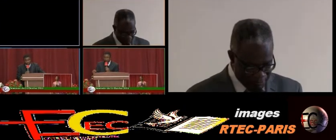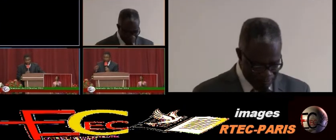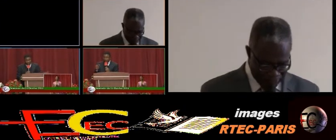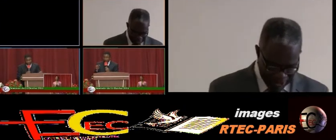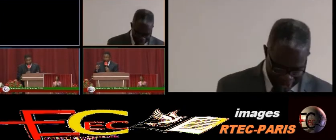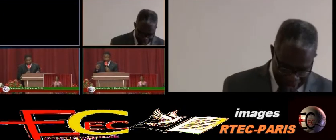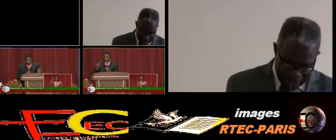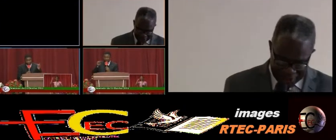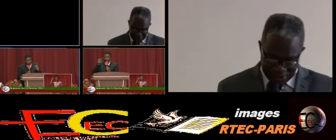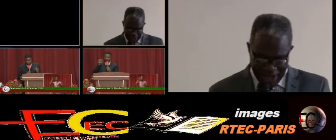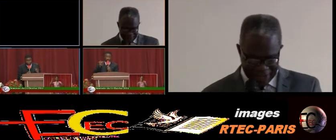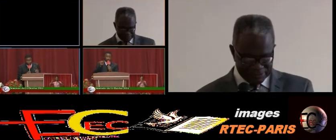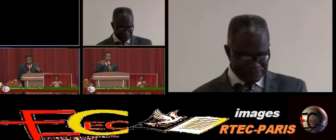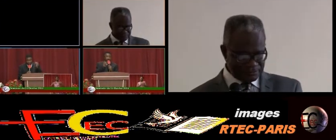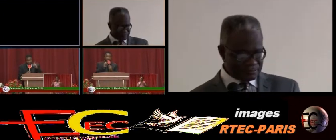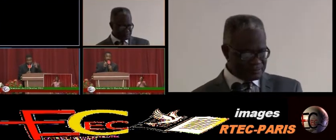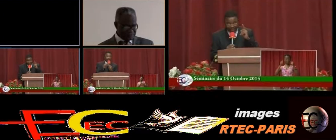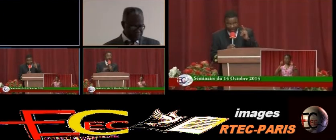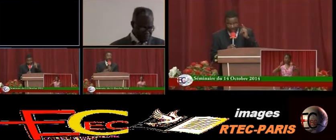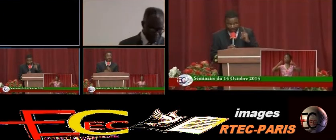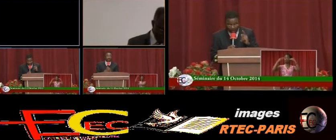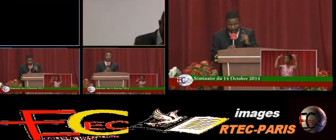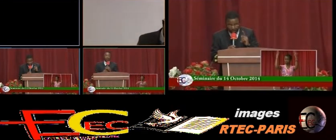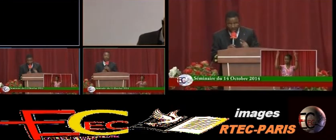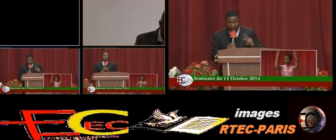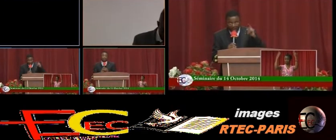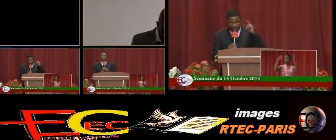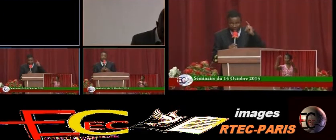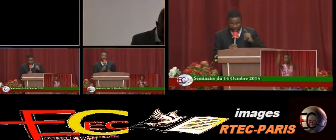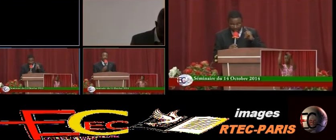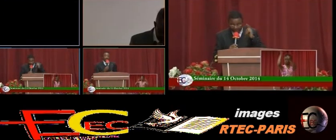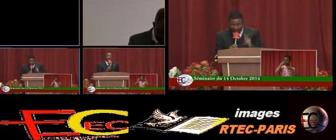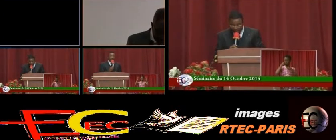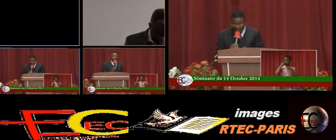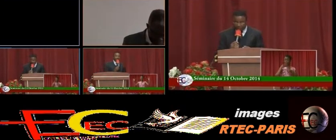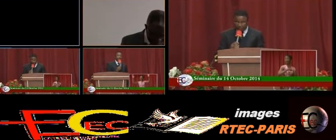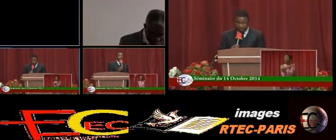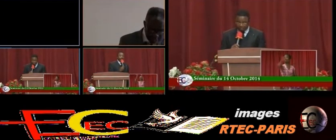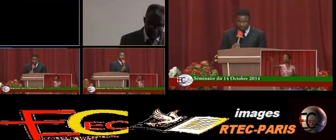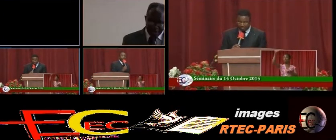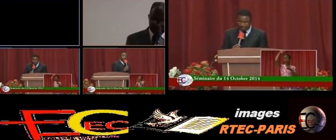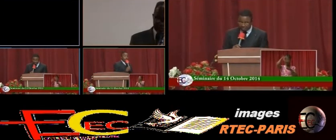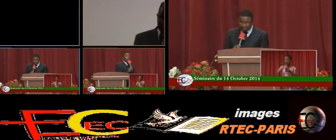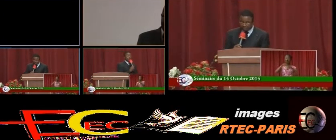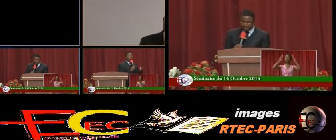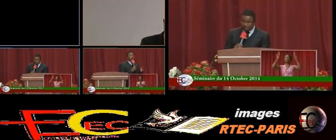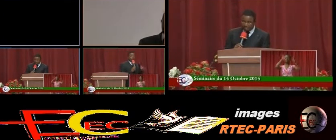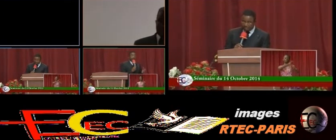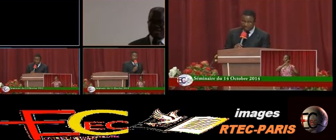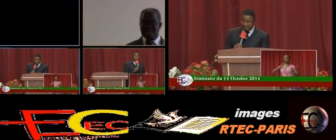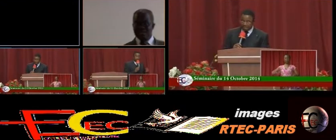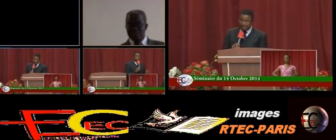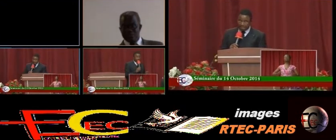Alléluia. Amen. Alléluia. Amen. T'es accordé en Jésus-Christ.